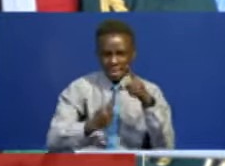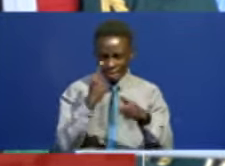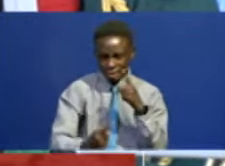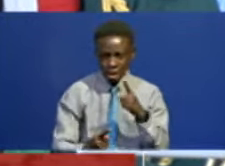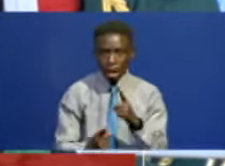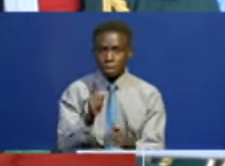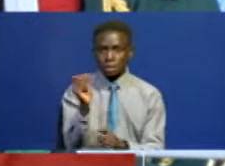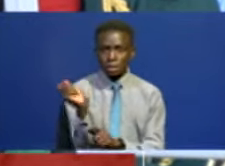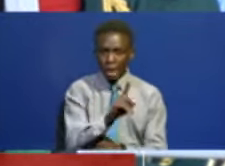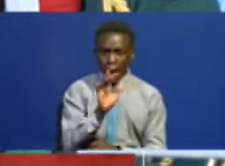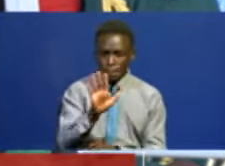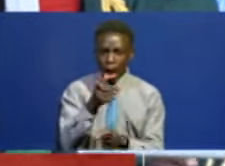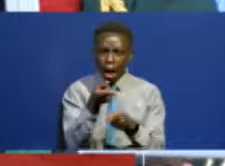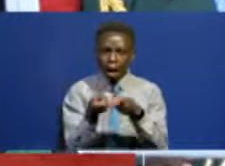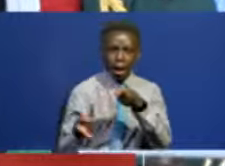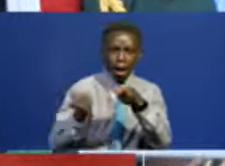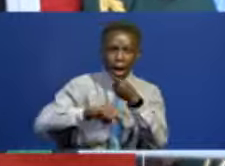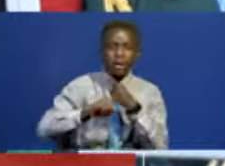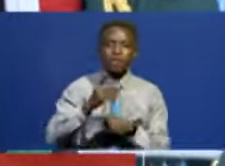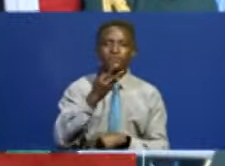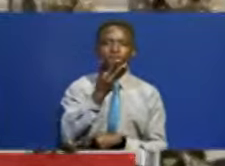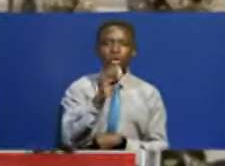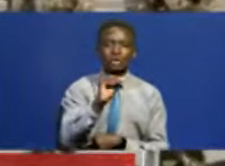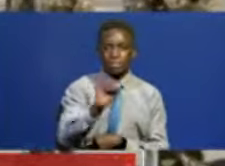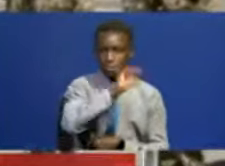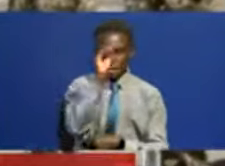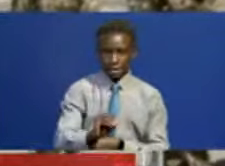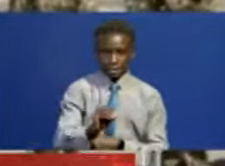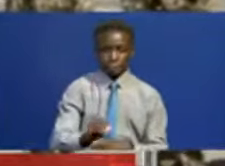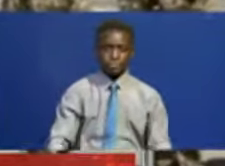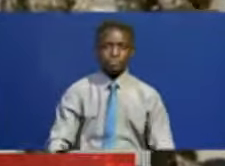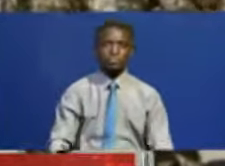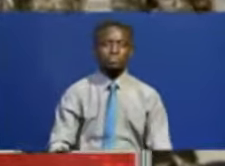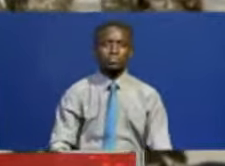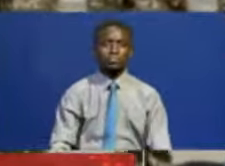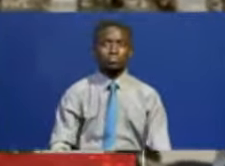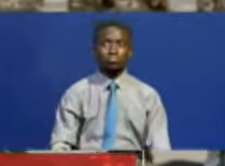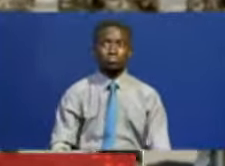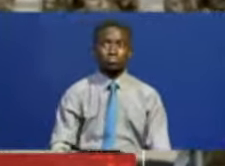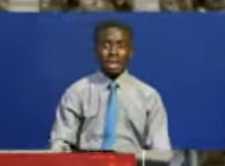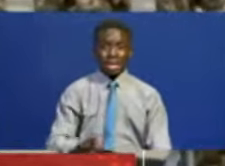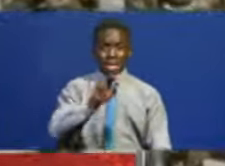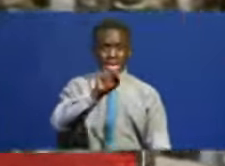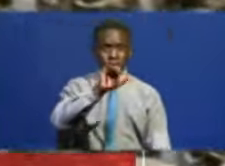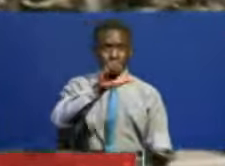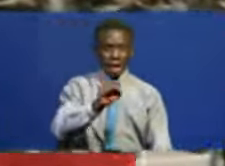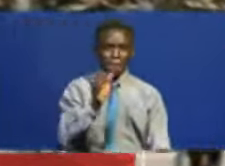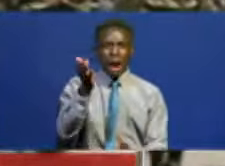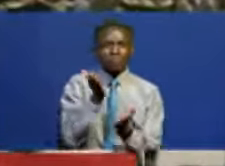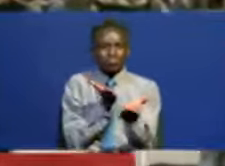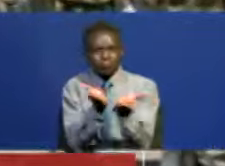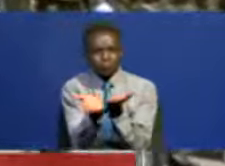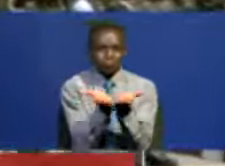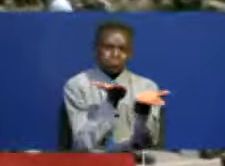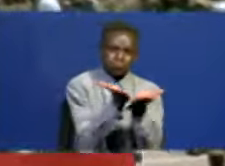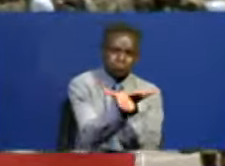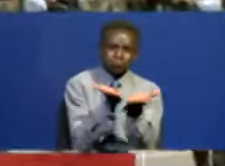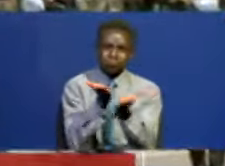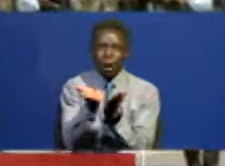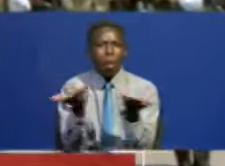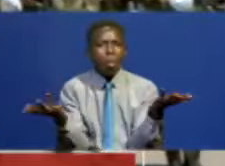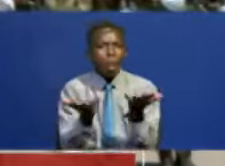by 40% going into the future. Wajibu unaotekelezwa na NYS katika sekta mbalimbali kama vile